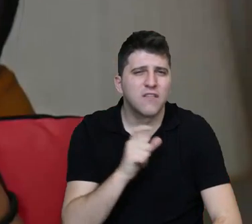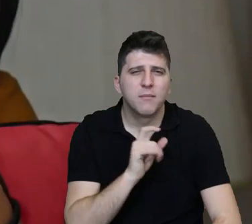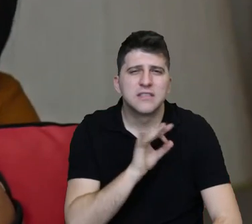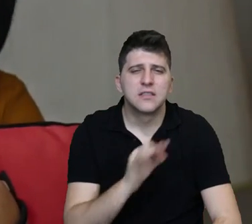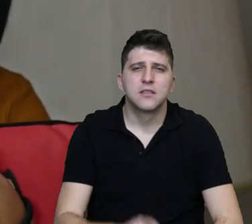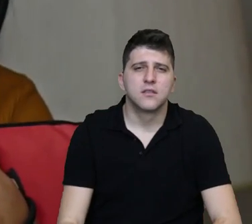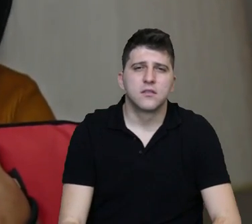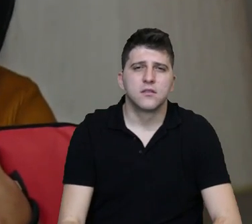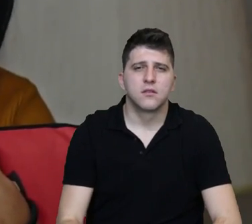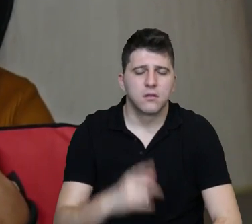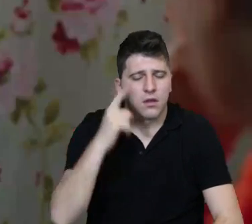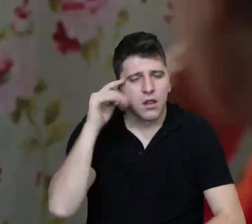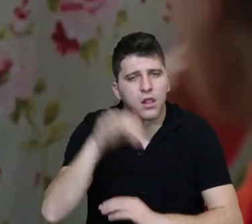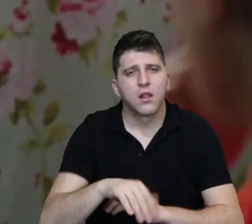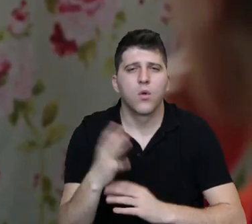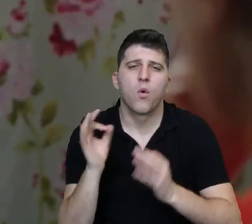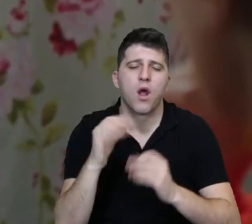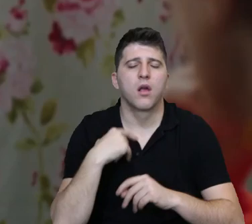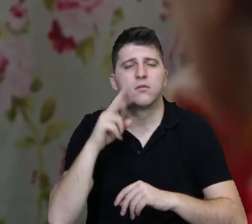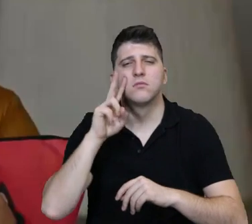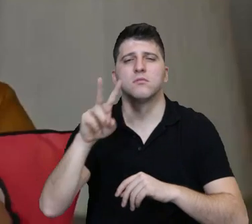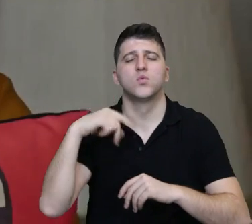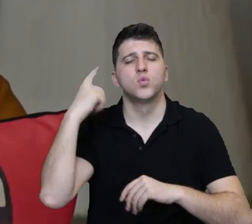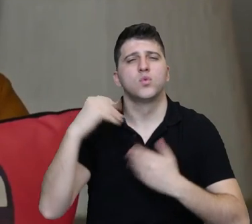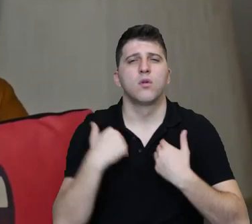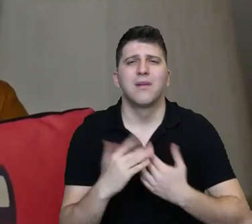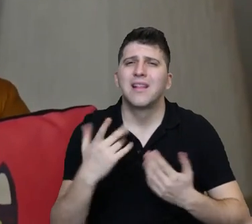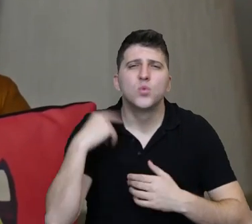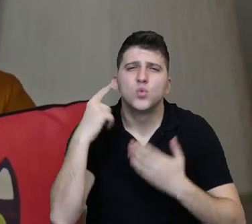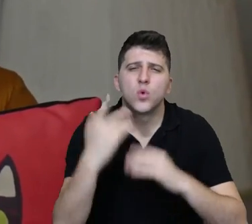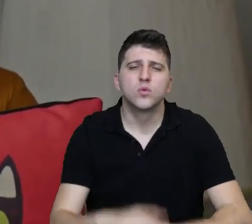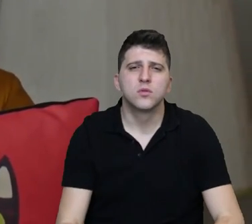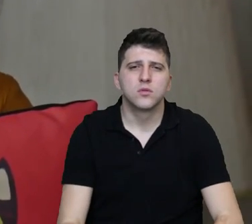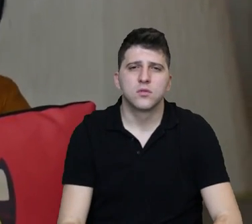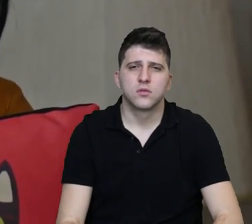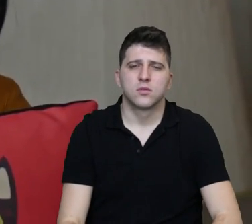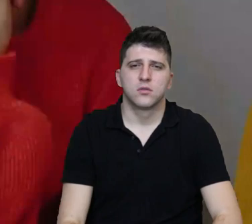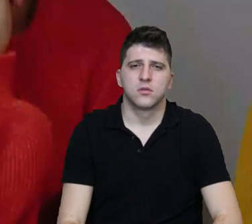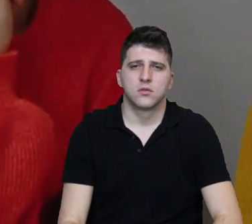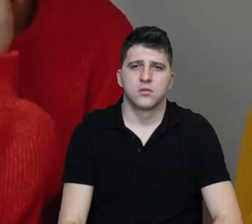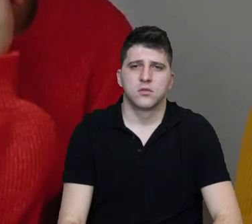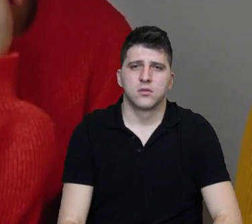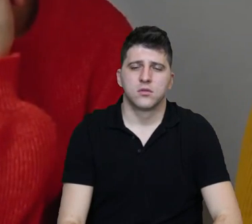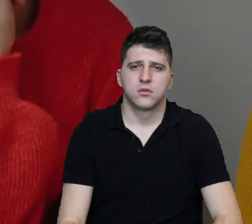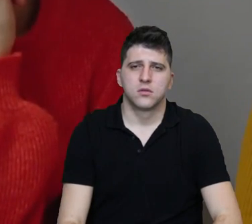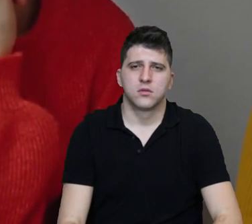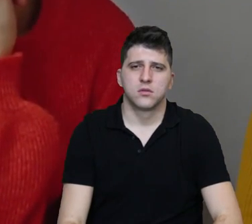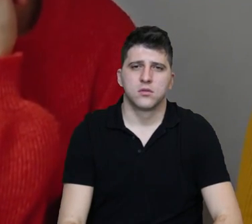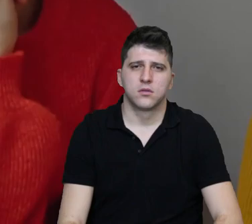vermiyorsun? Dalmışım abla. Nereye daldın? Gökçe şüpheli gözlerle Tuğba'yı süzüyor.